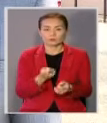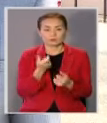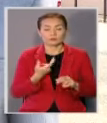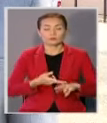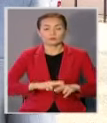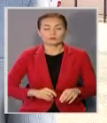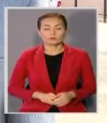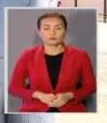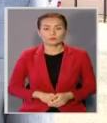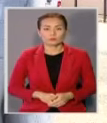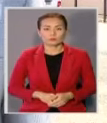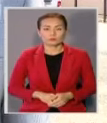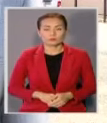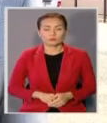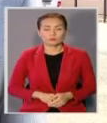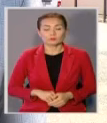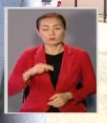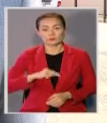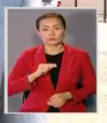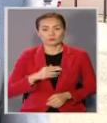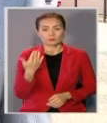Дегенмен соңғы уақытта медиация жұмысы